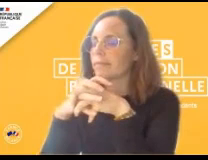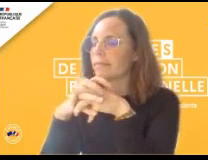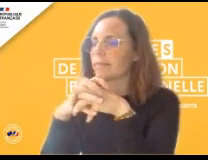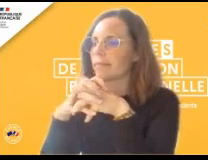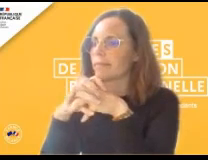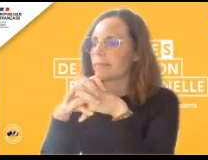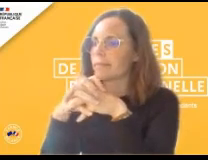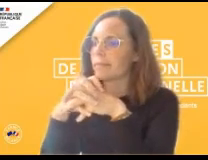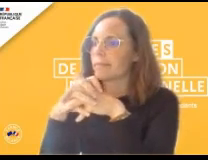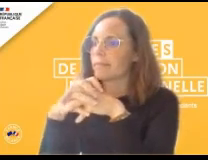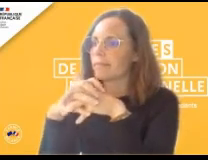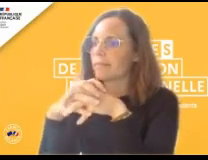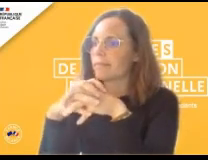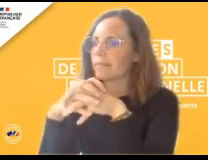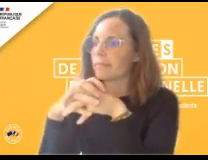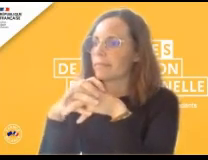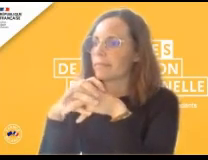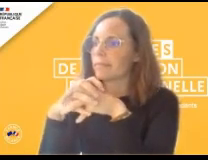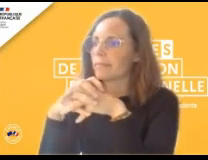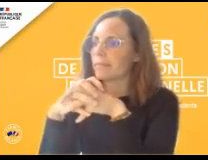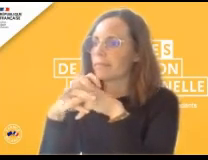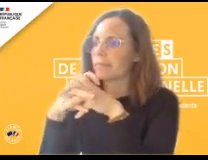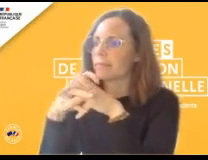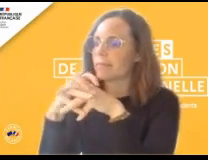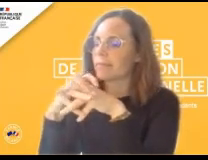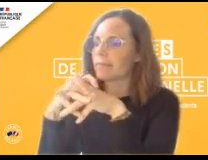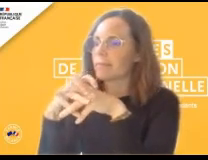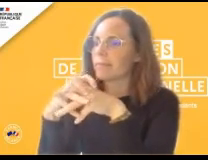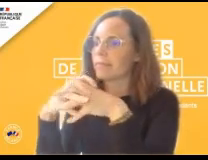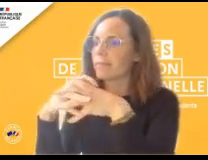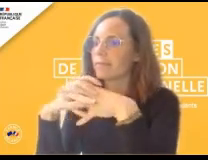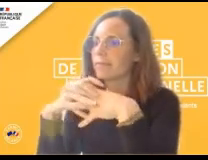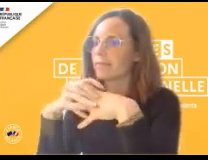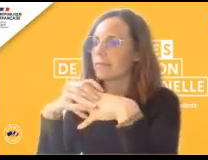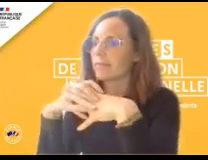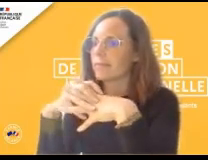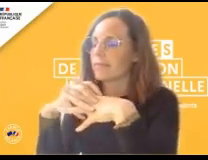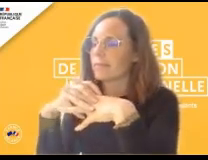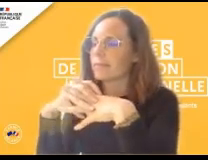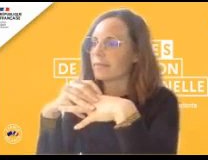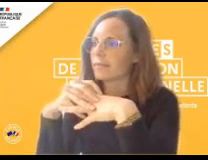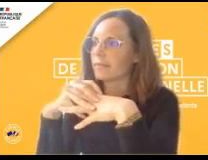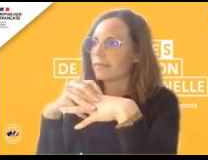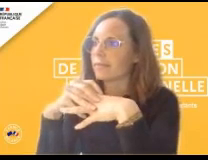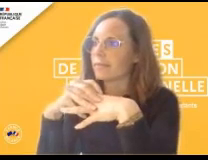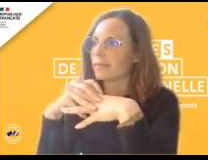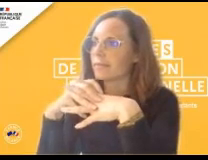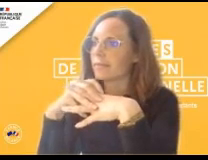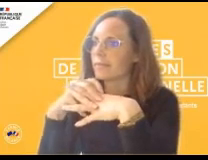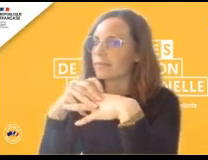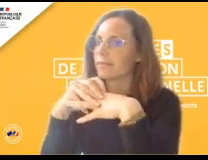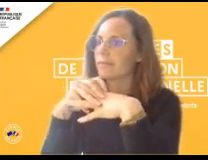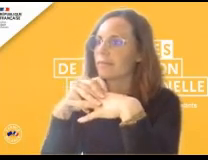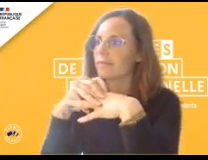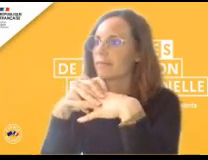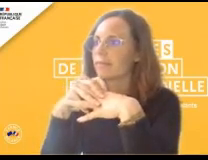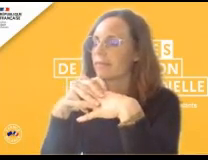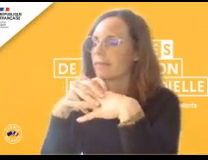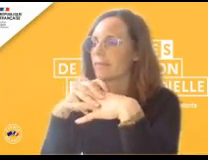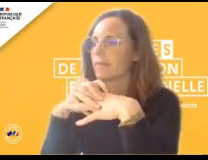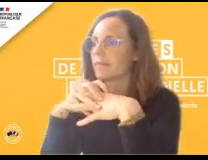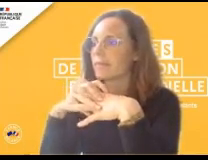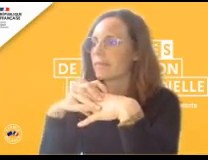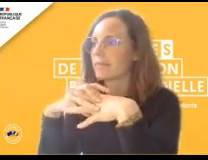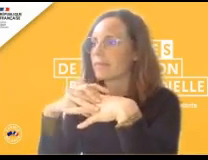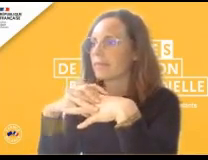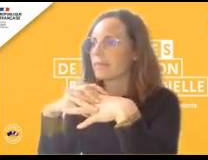aussi que s'il aboutit à un emploi, s'il a un objectif professionnel. Nos dispositifs de